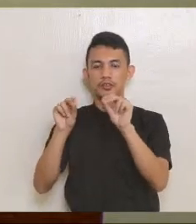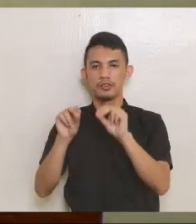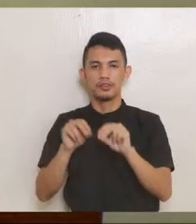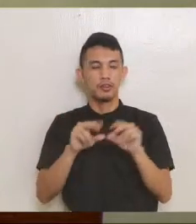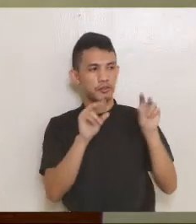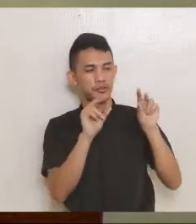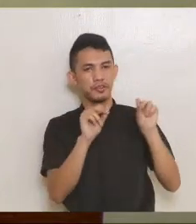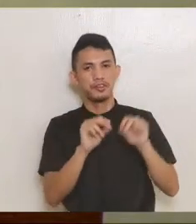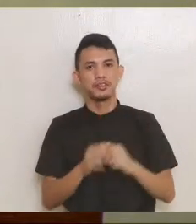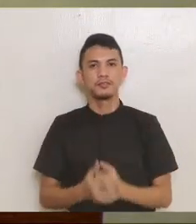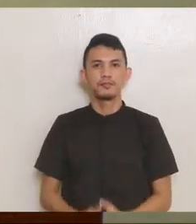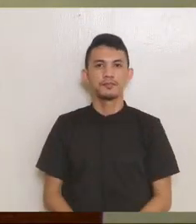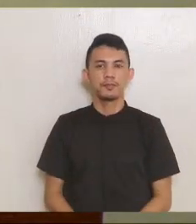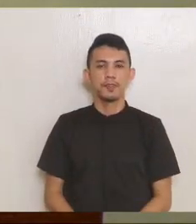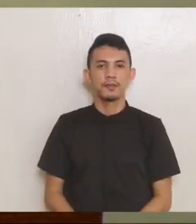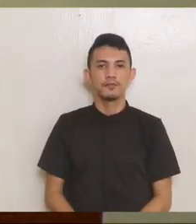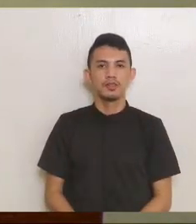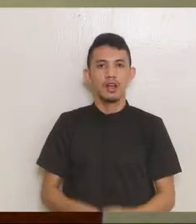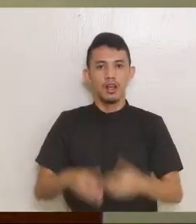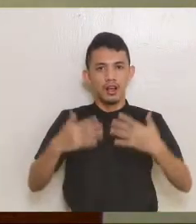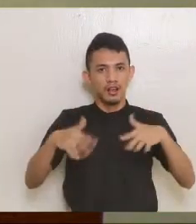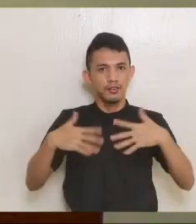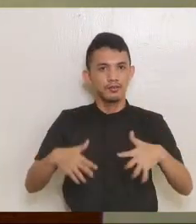simbahan. Human sa misa,